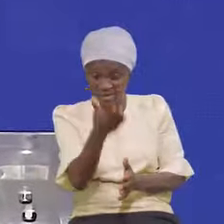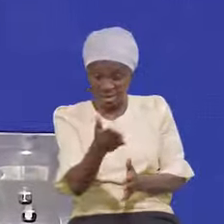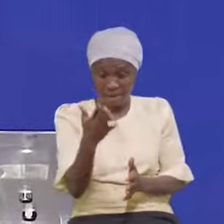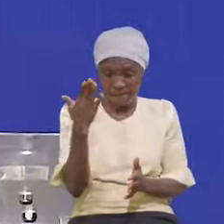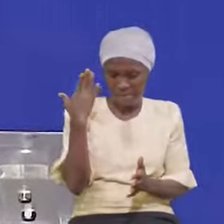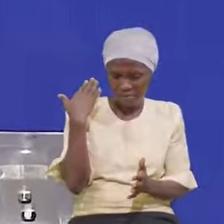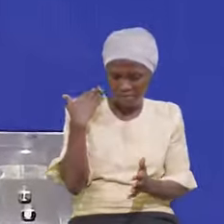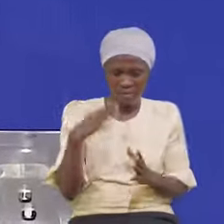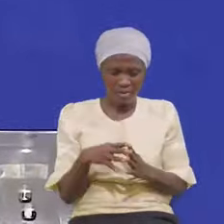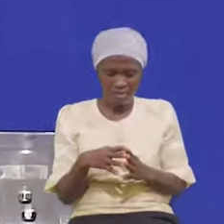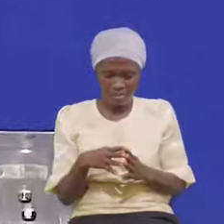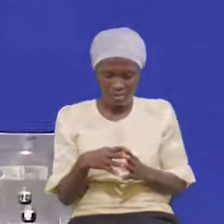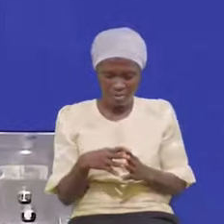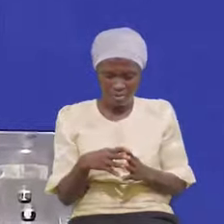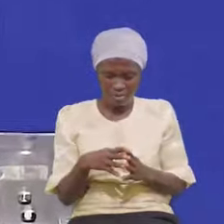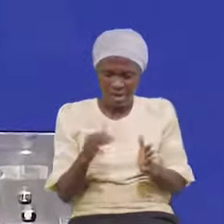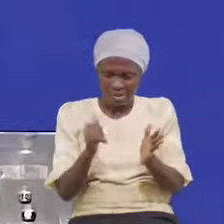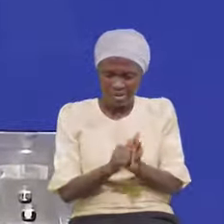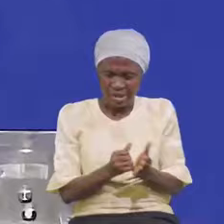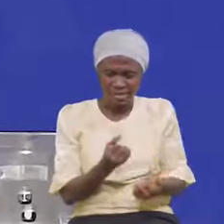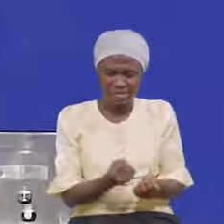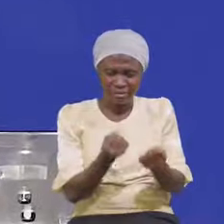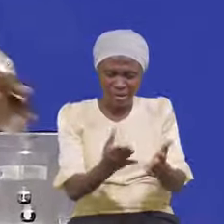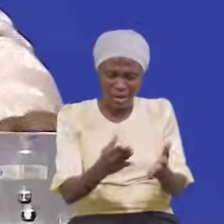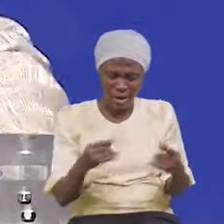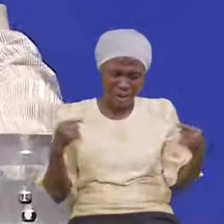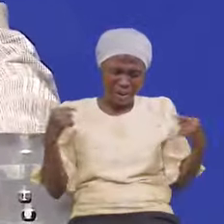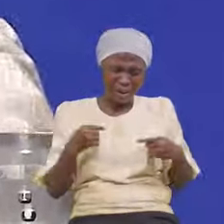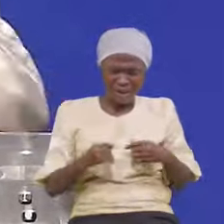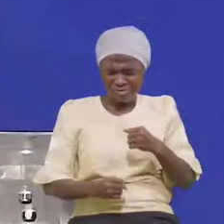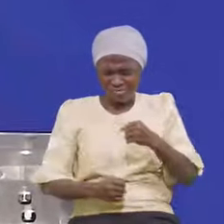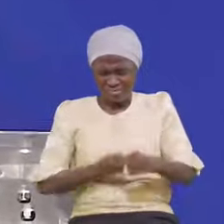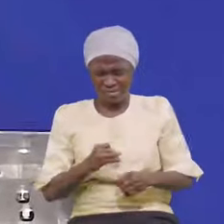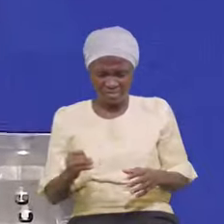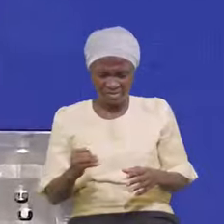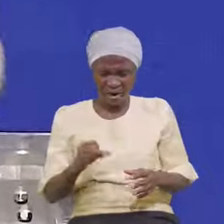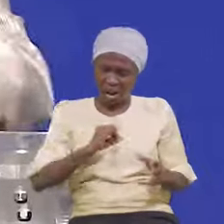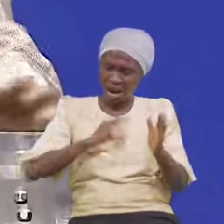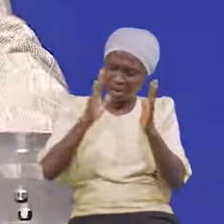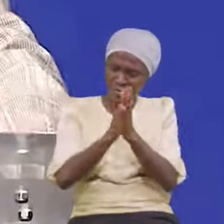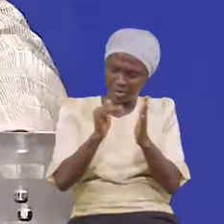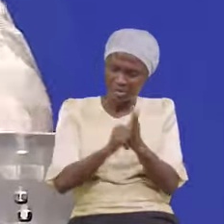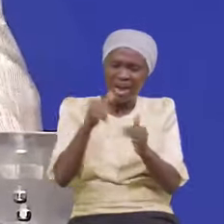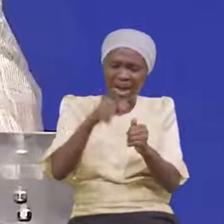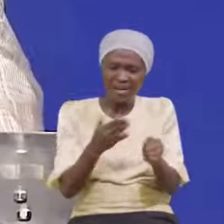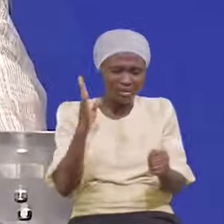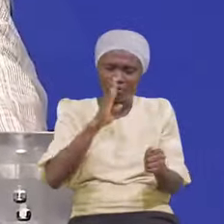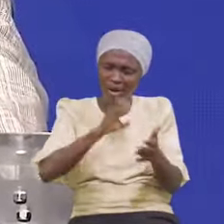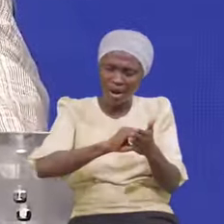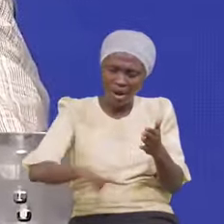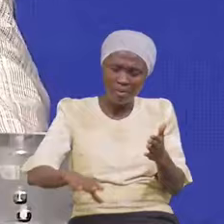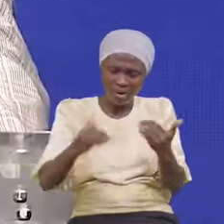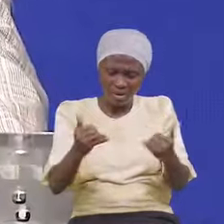ఉన్న సమస్య ఏదైనా సరే, causing pain and suffering, ఏదైనా బాధను నొప్పిని కలిగిస్తుంటే, everything be removed right now. సమస్తం